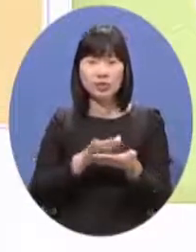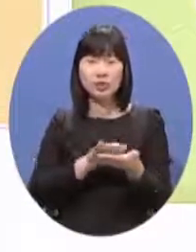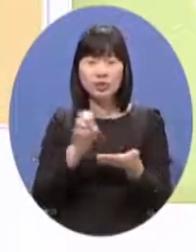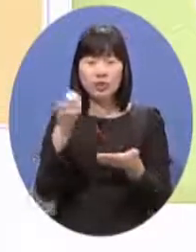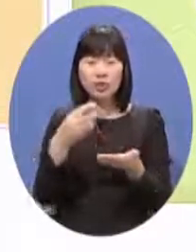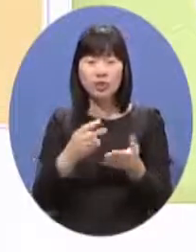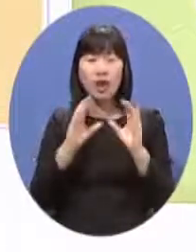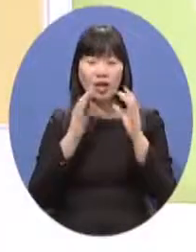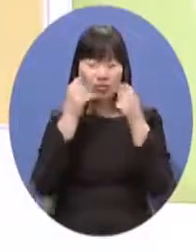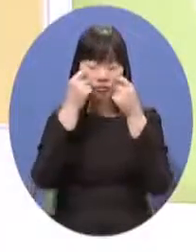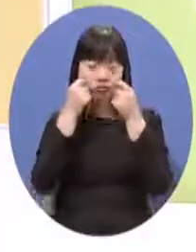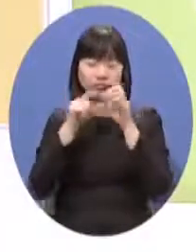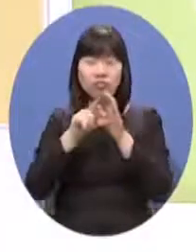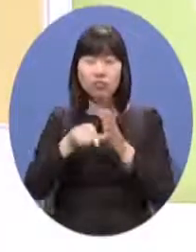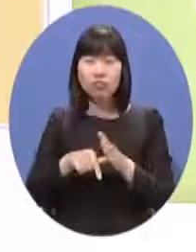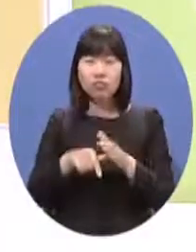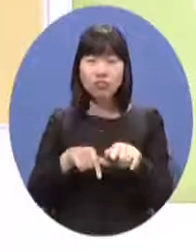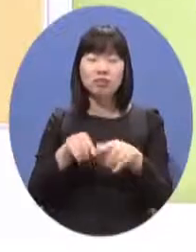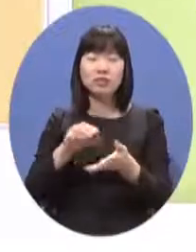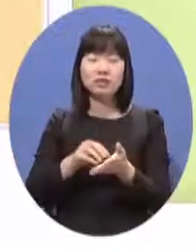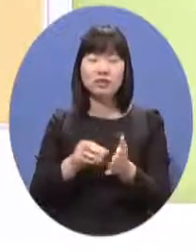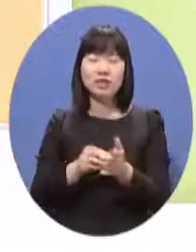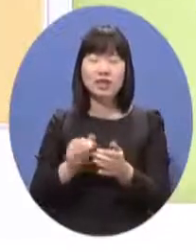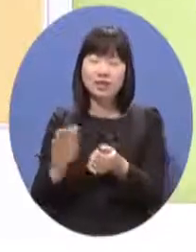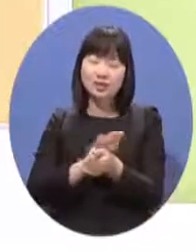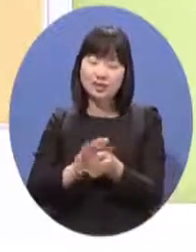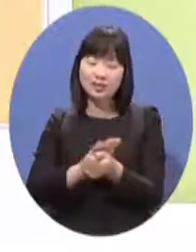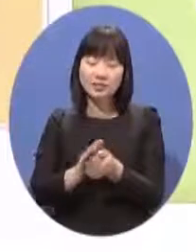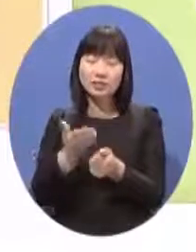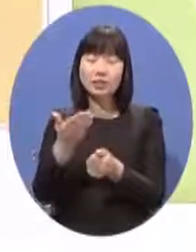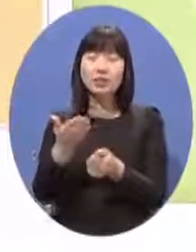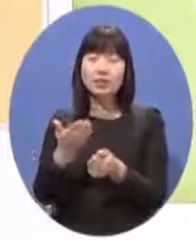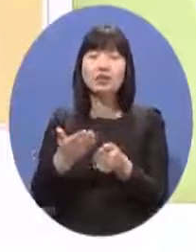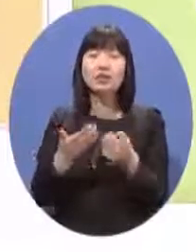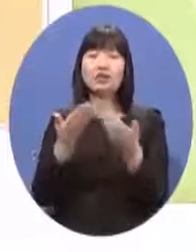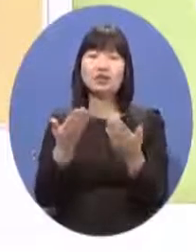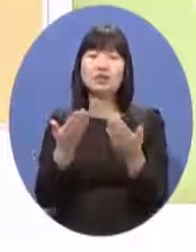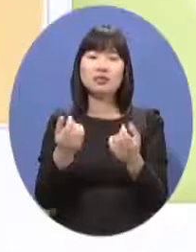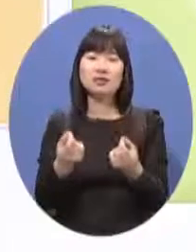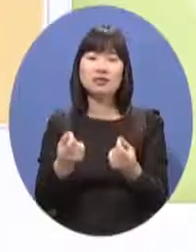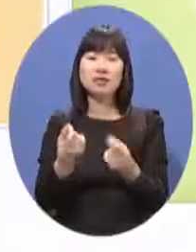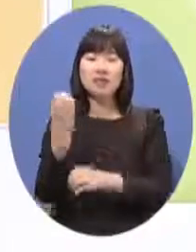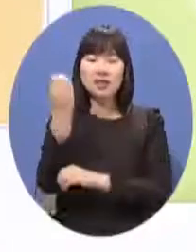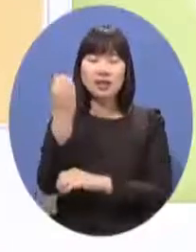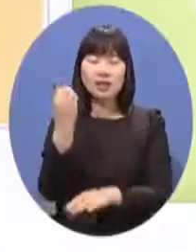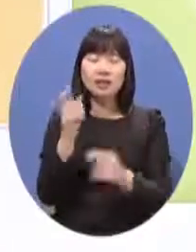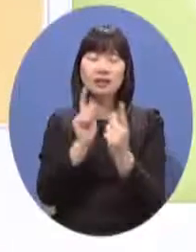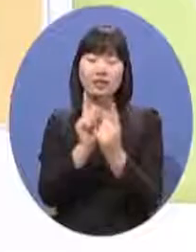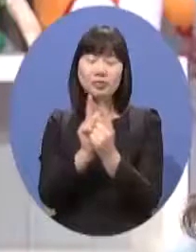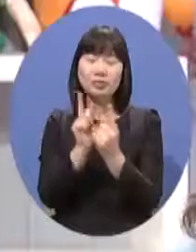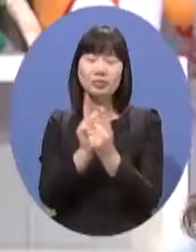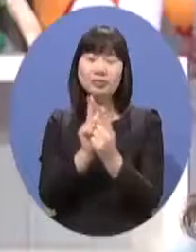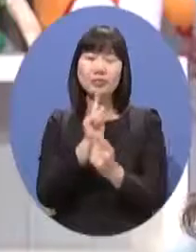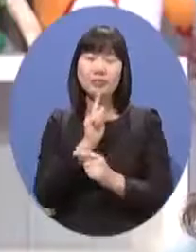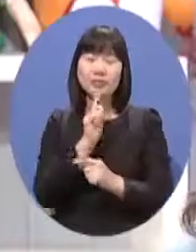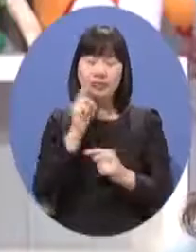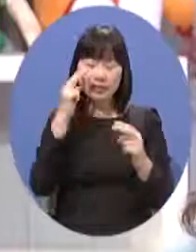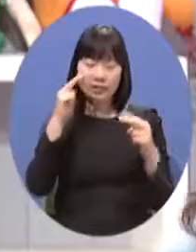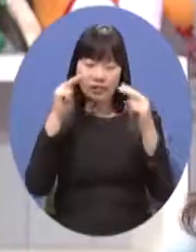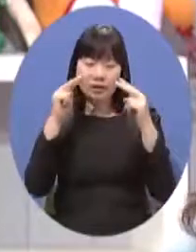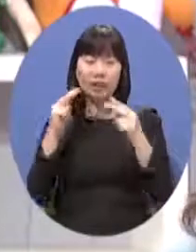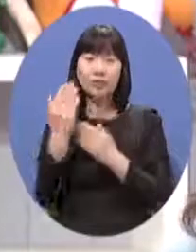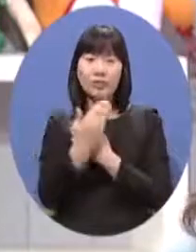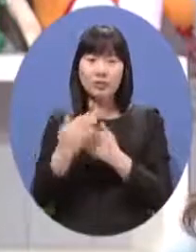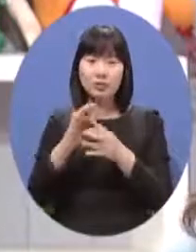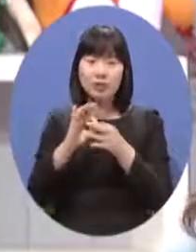그다음에 아이가 울거나 이럴 때는 적당히 이렇게 쓰다듬으면서 위로해주는. 그러니까 기본적인 접촉이죠. 네. 시선과